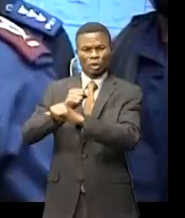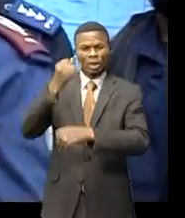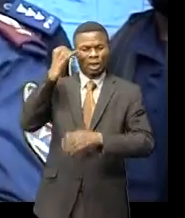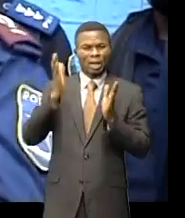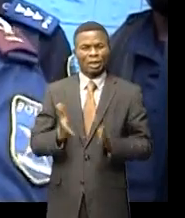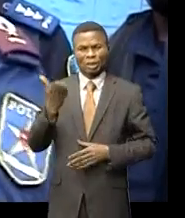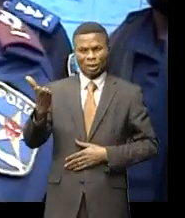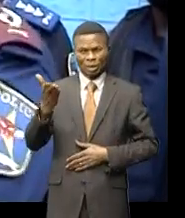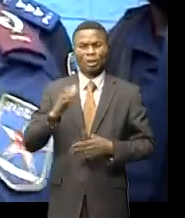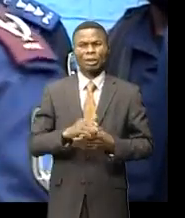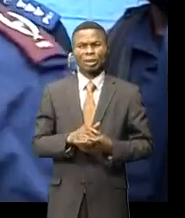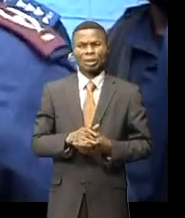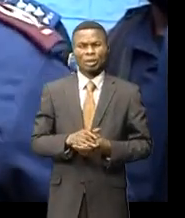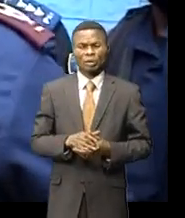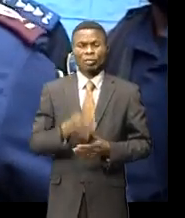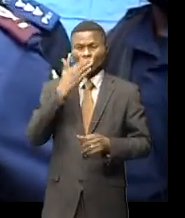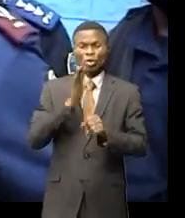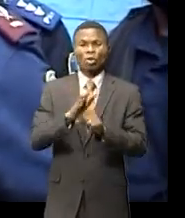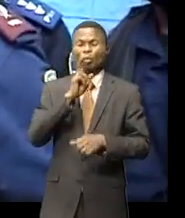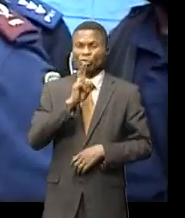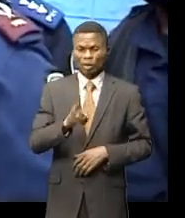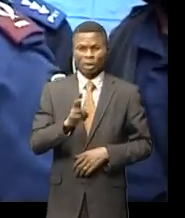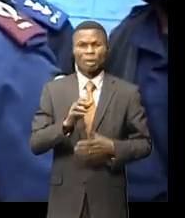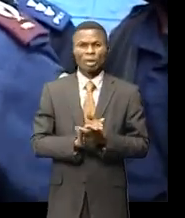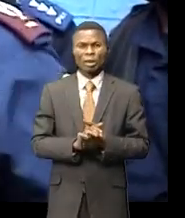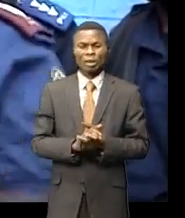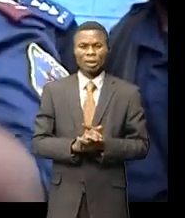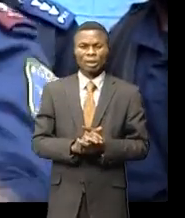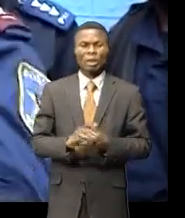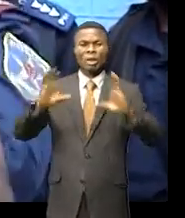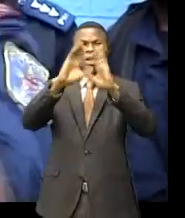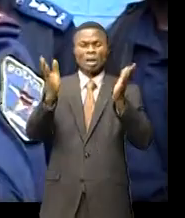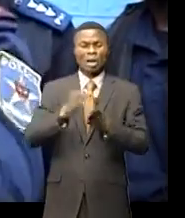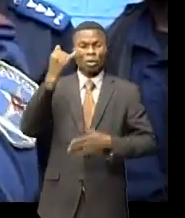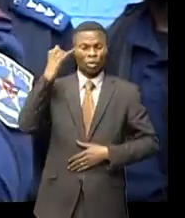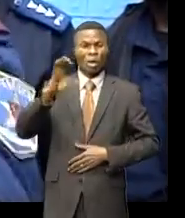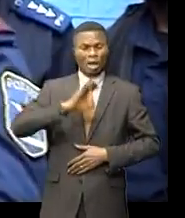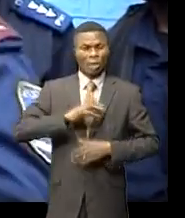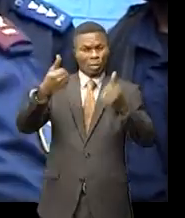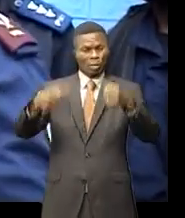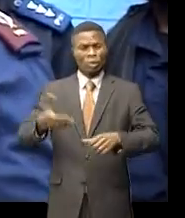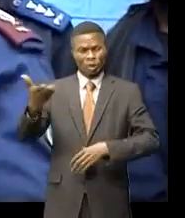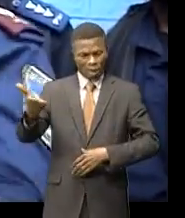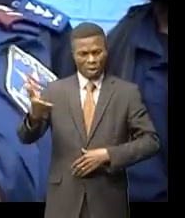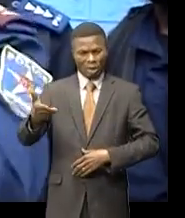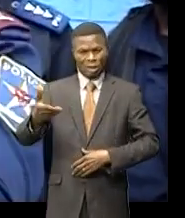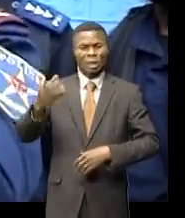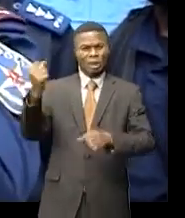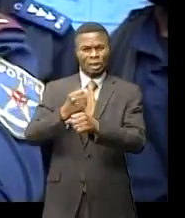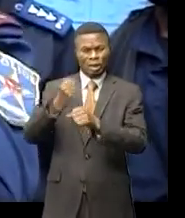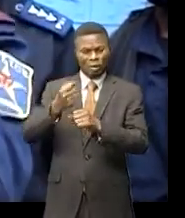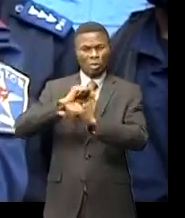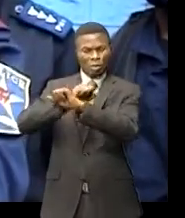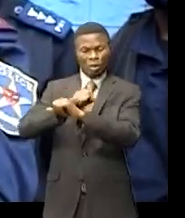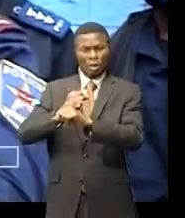indiens. Nous tenons à rassurer la communauté indienne que la police sera là, sera debout. Celui qui va